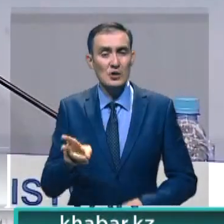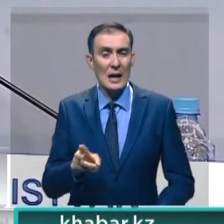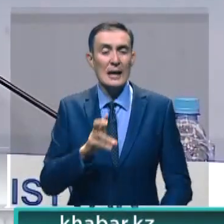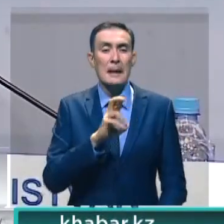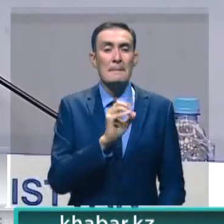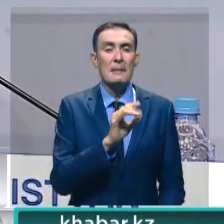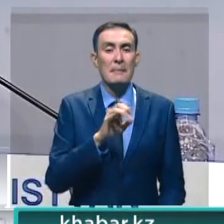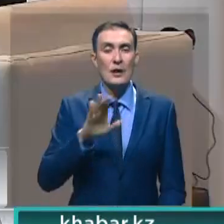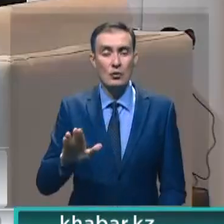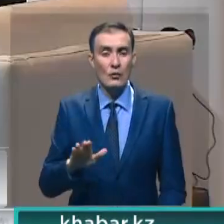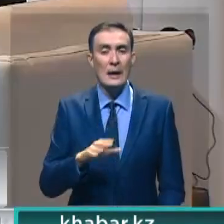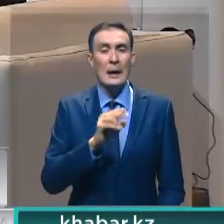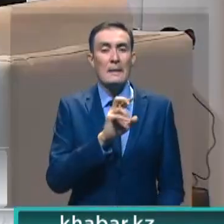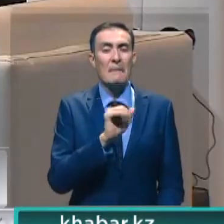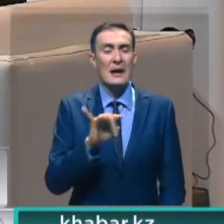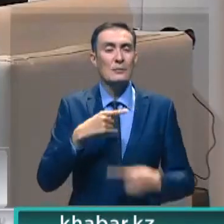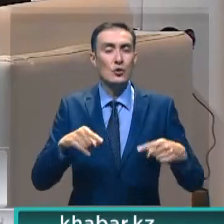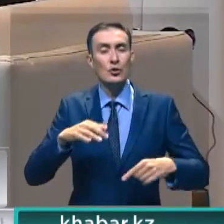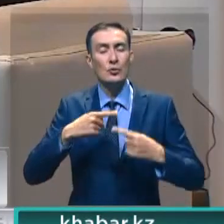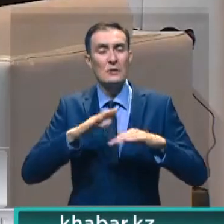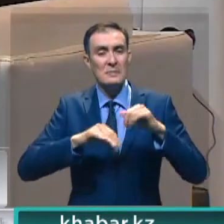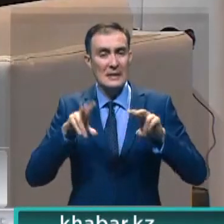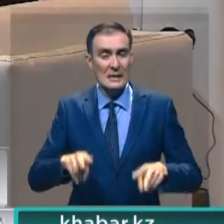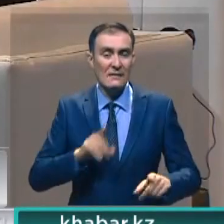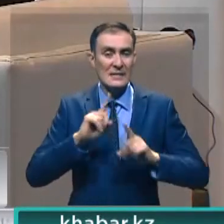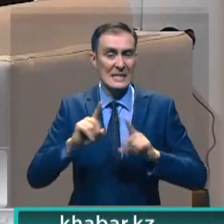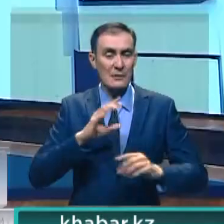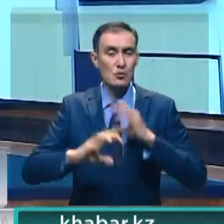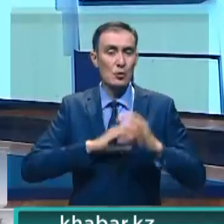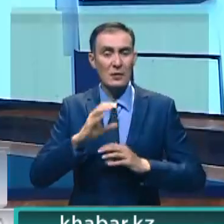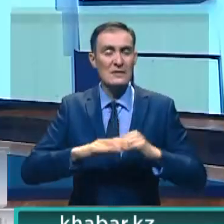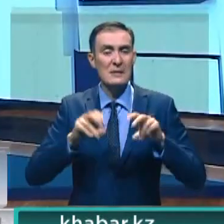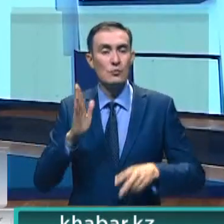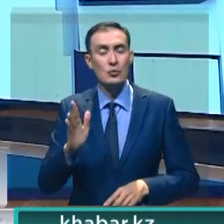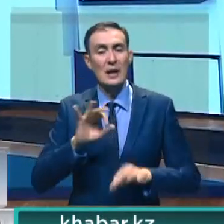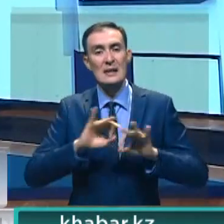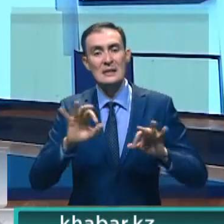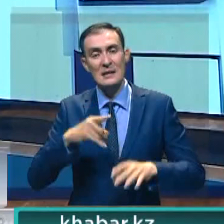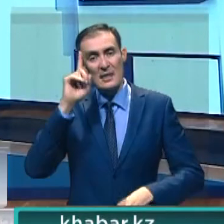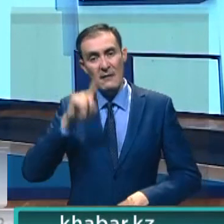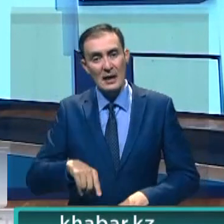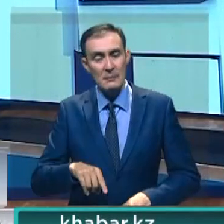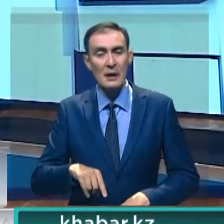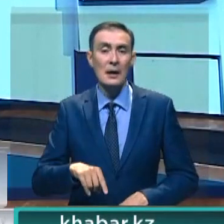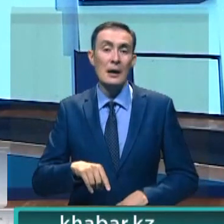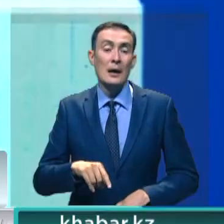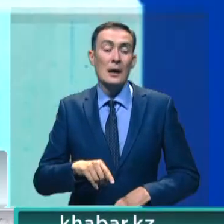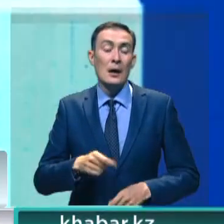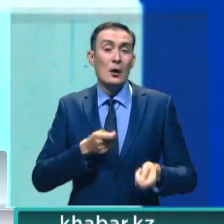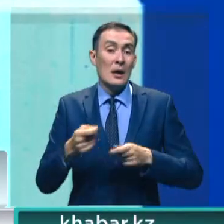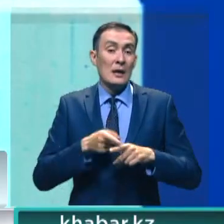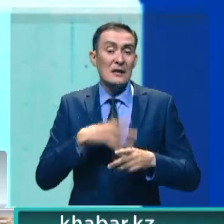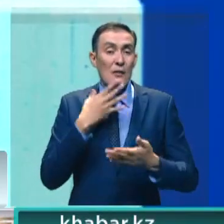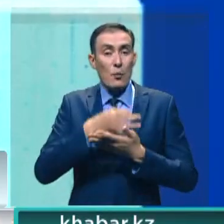Тимур Бекмамбетов, Тед Байер и многие другие. В панельных сессиях международные эксперты будут делиться навыками сторителлинга,